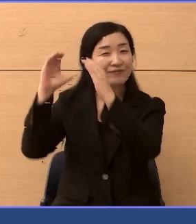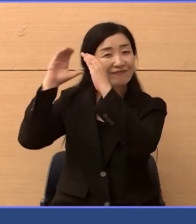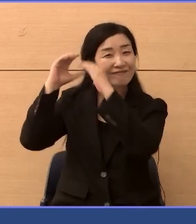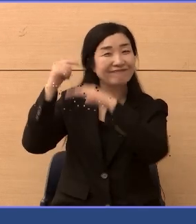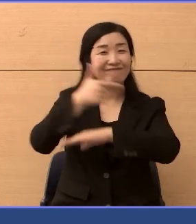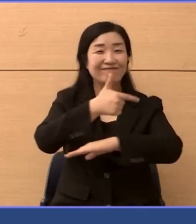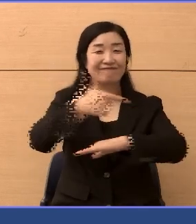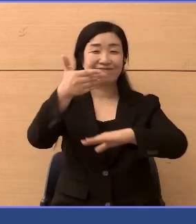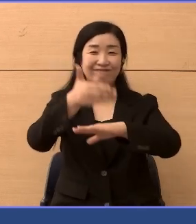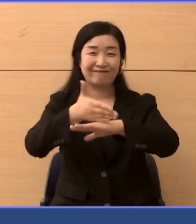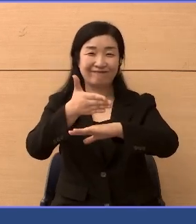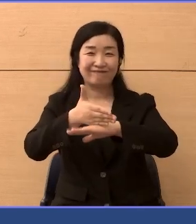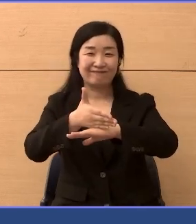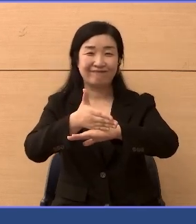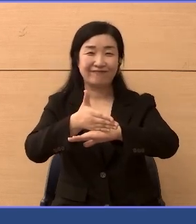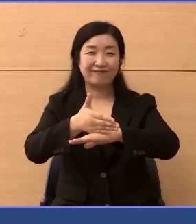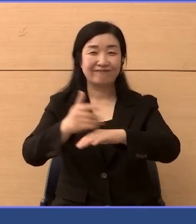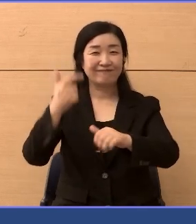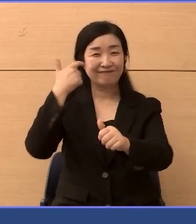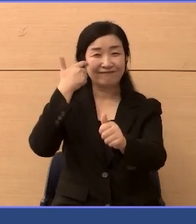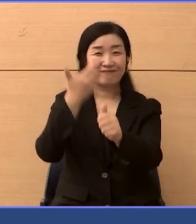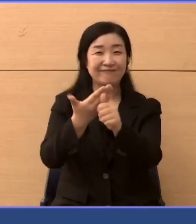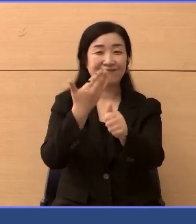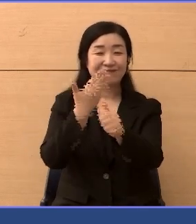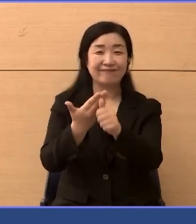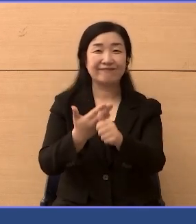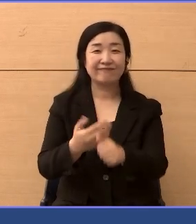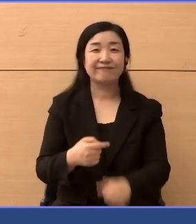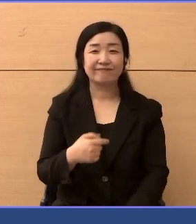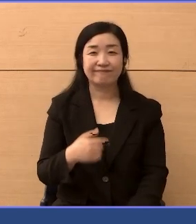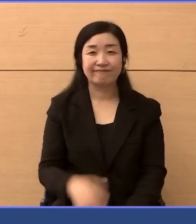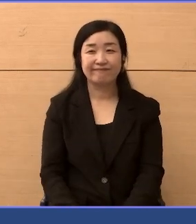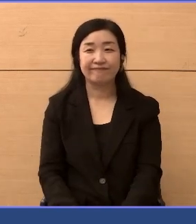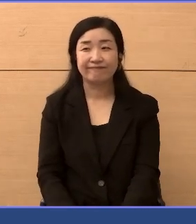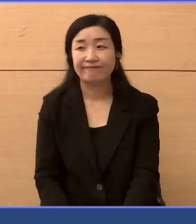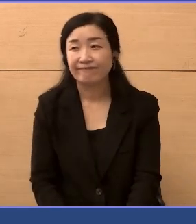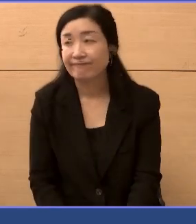정말 time for questions. 감사하고요. 이제 질의응답을 받도록 하겠습니다. Okay, thank you, Tony.